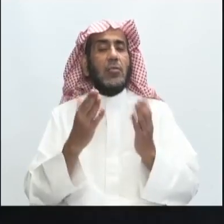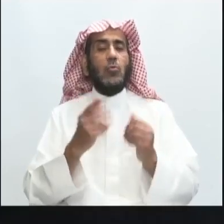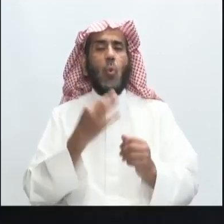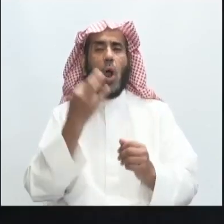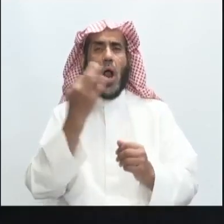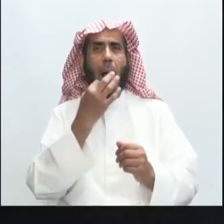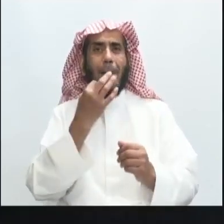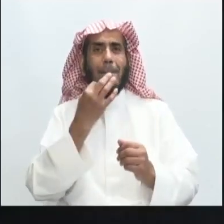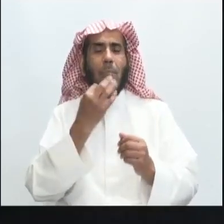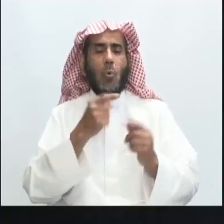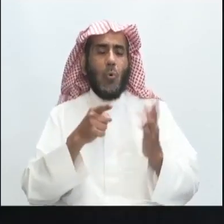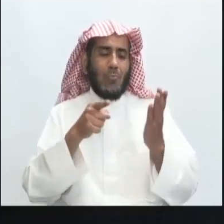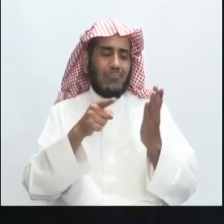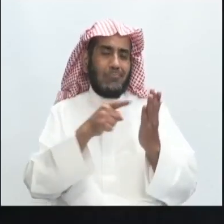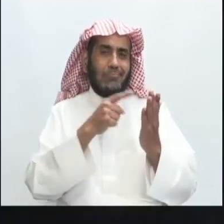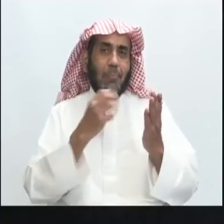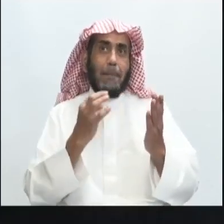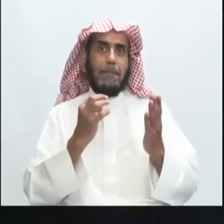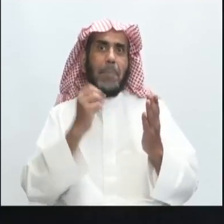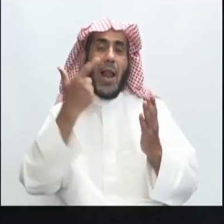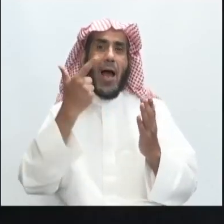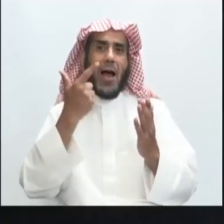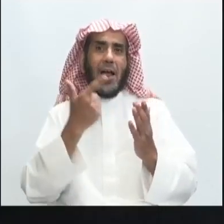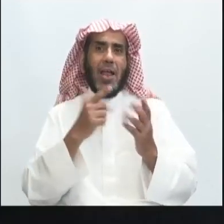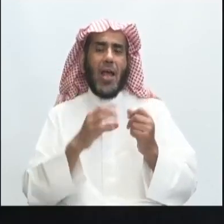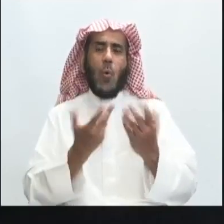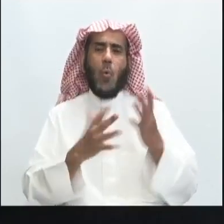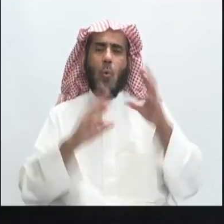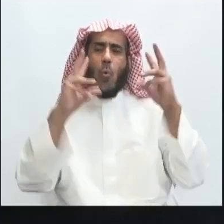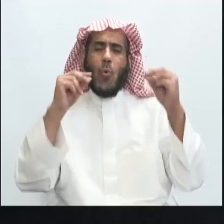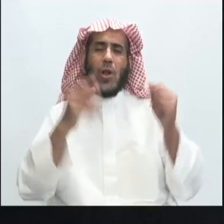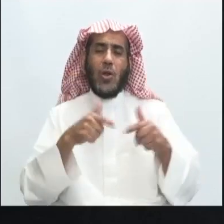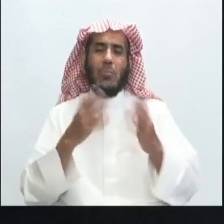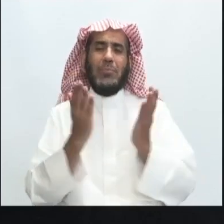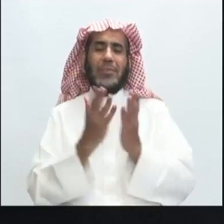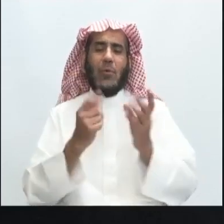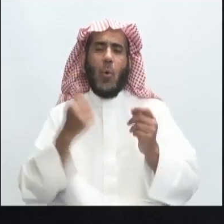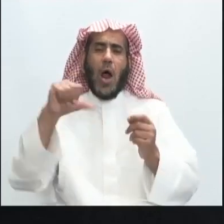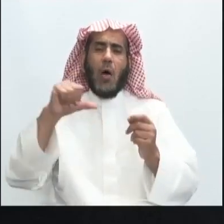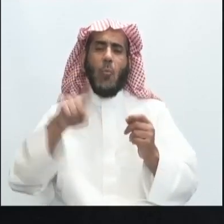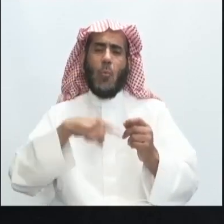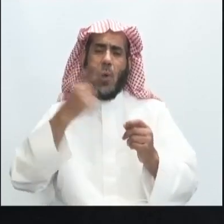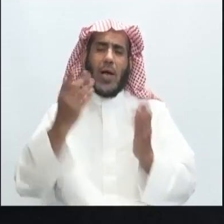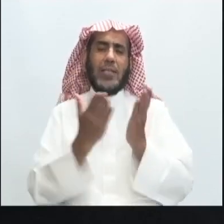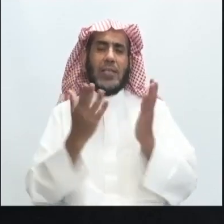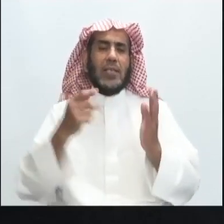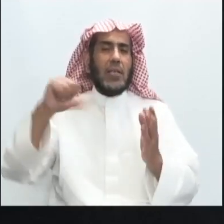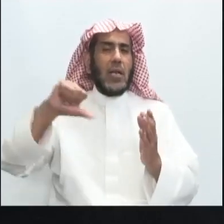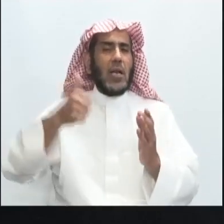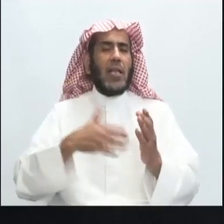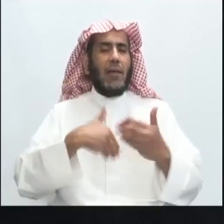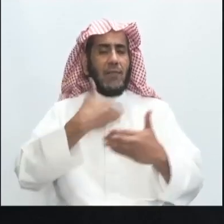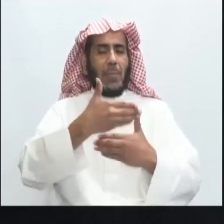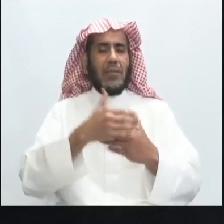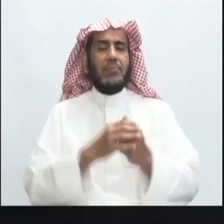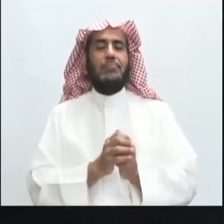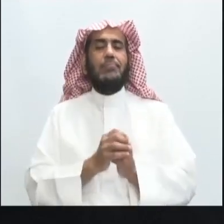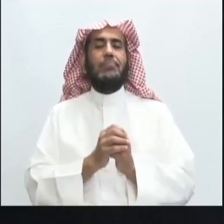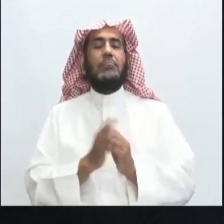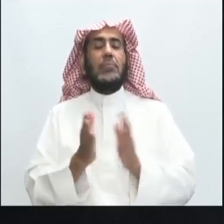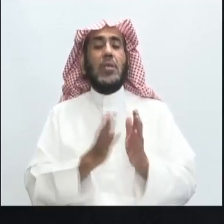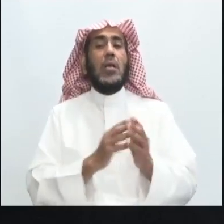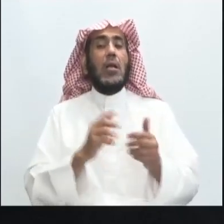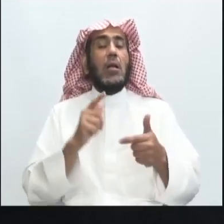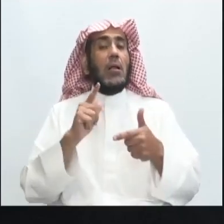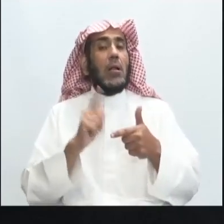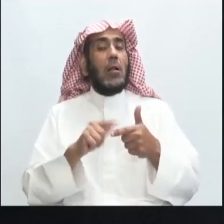بلاغيه في الوحده الاولى وقلناه القسم الثاني يتحدث فيه عن الدراسات النقديه سناتي اليه باذن الله تعالى في